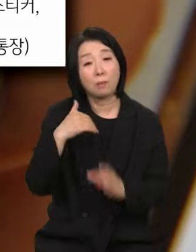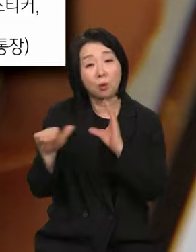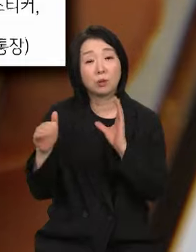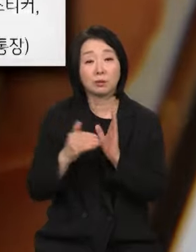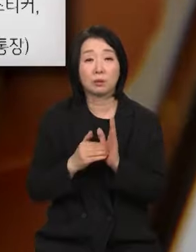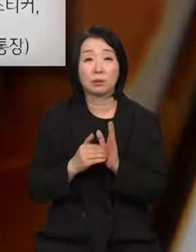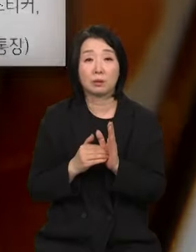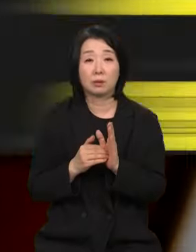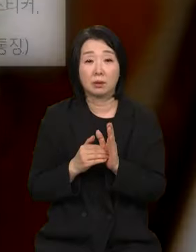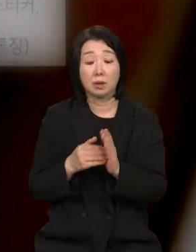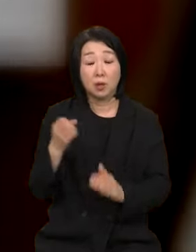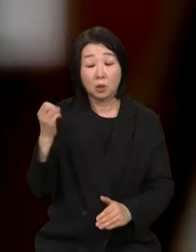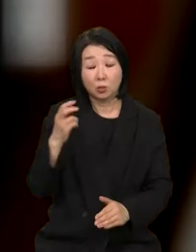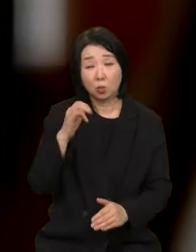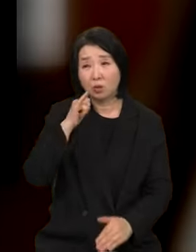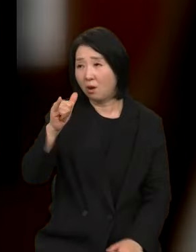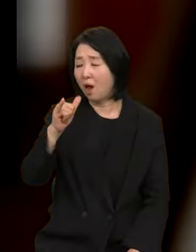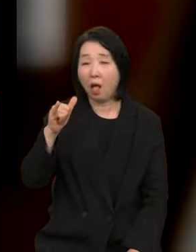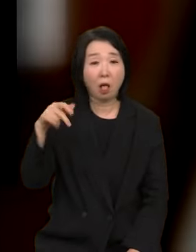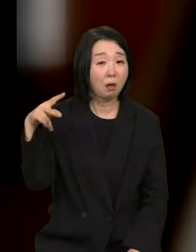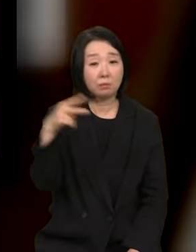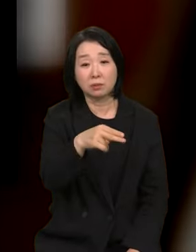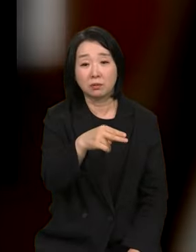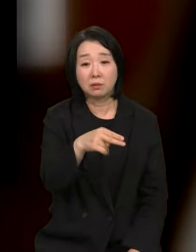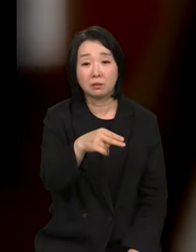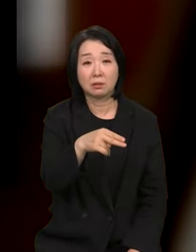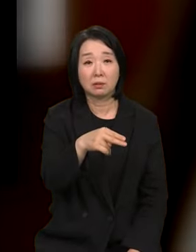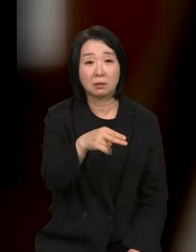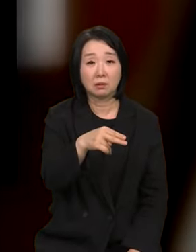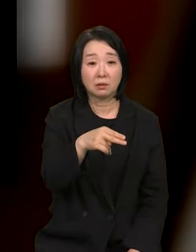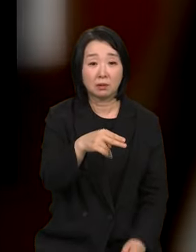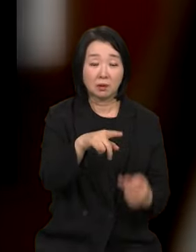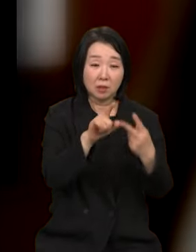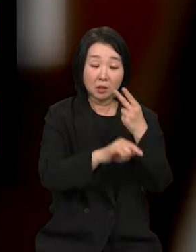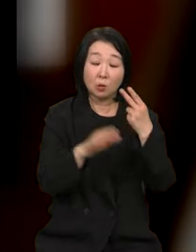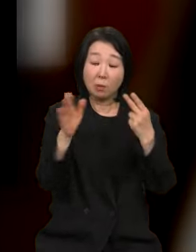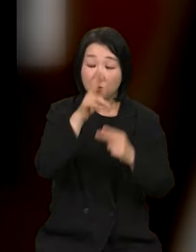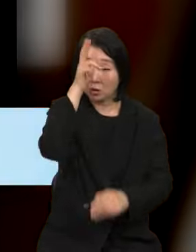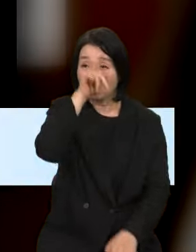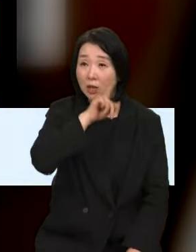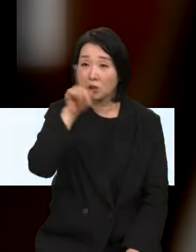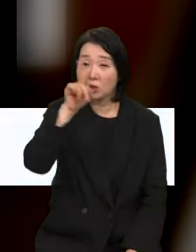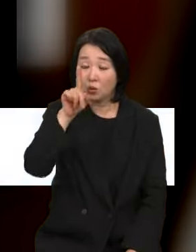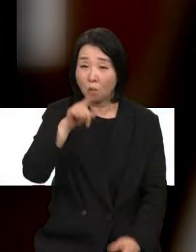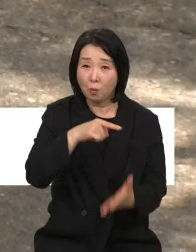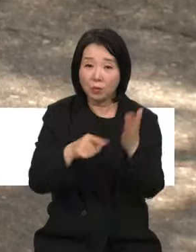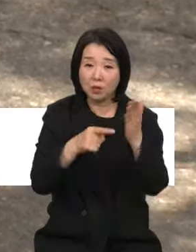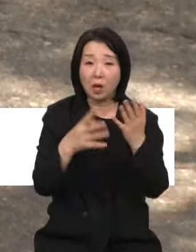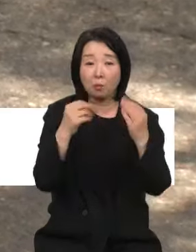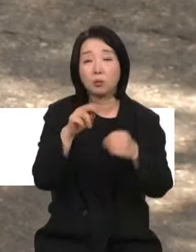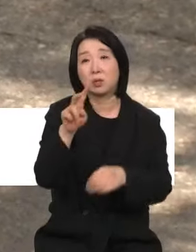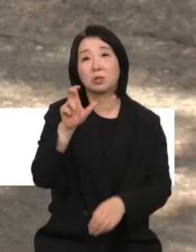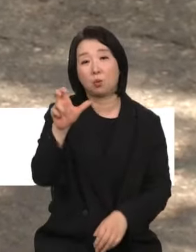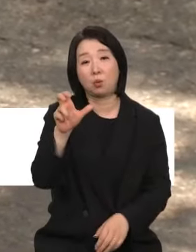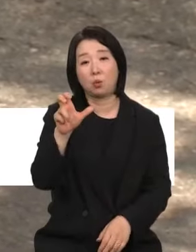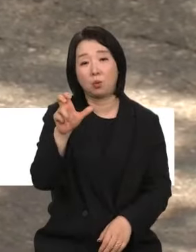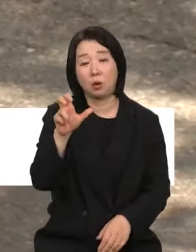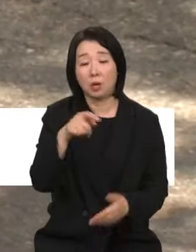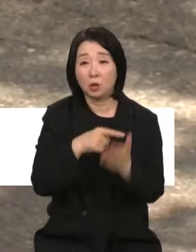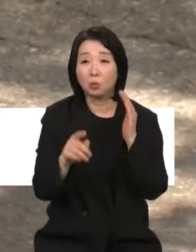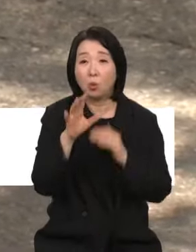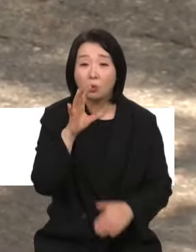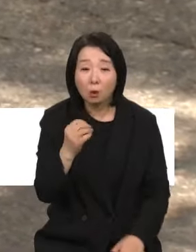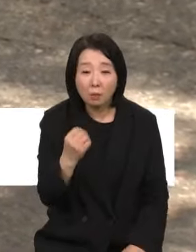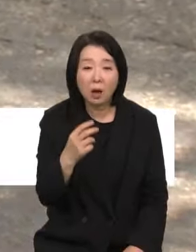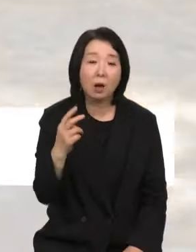보냈습니다 그리고 연락이 끊겼습니다 지난 2월부터 경찰서에 신고된 피해만 25건 피해액은 천만